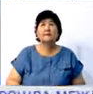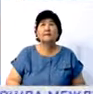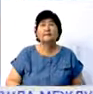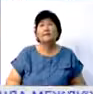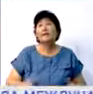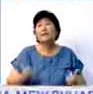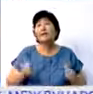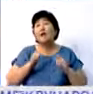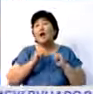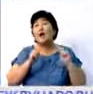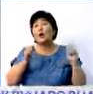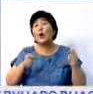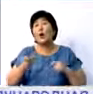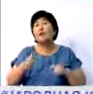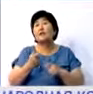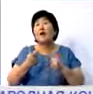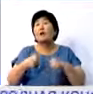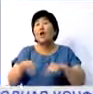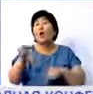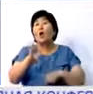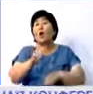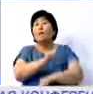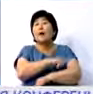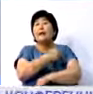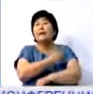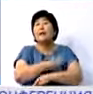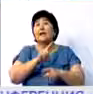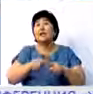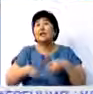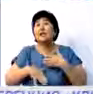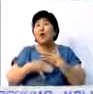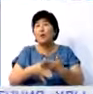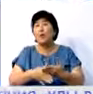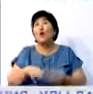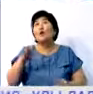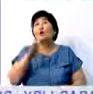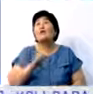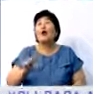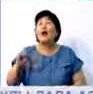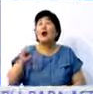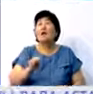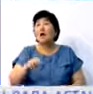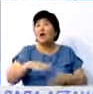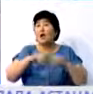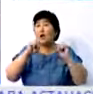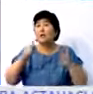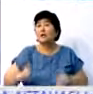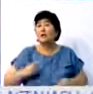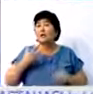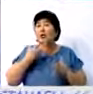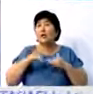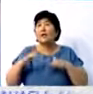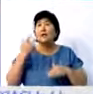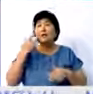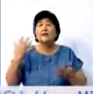В числе награжденных заведующий отделением областной станции скорой медицинской помощи Софья Аужарова. Профессионал своего дела, она не